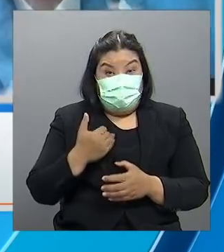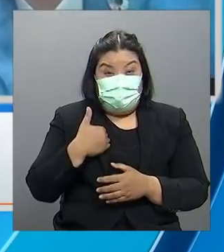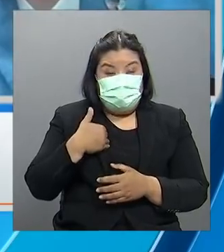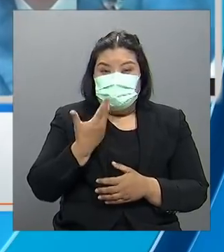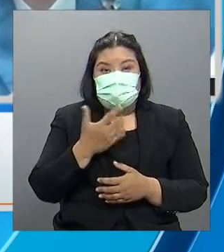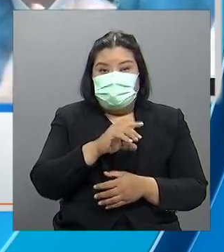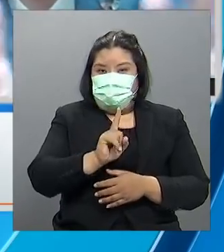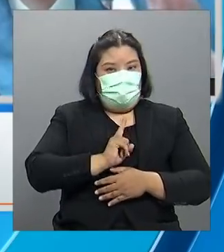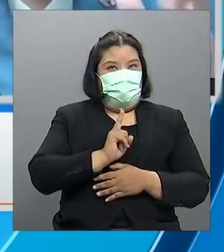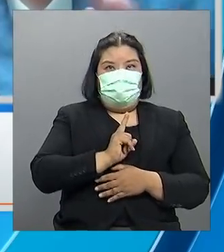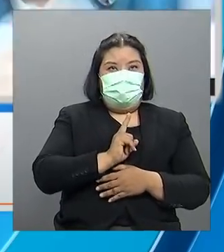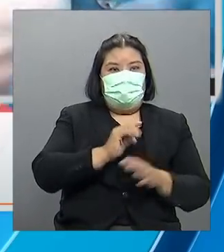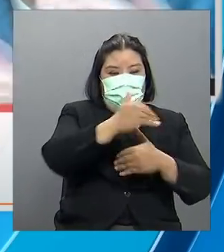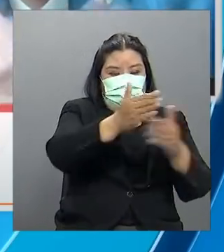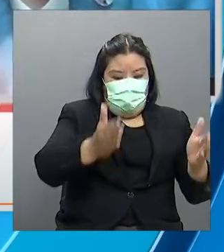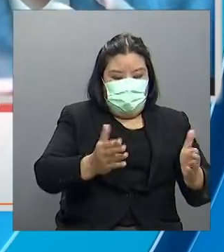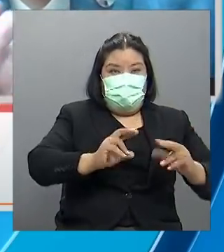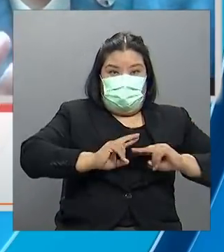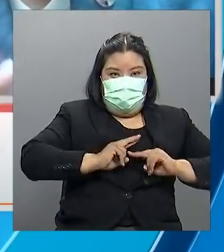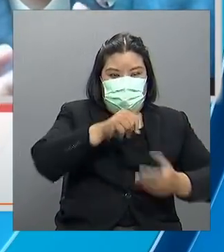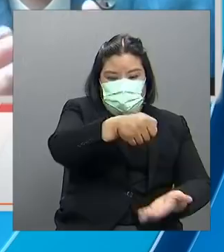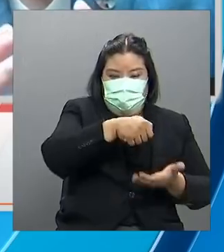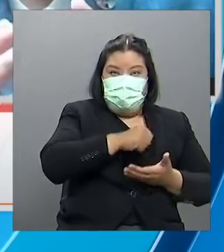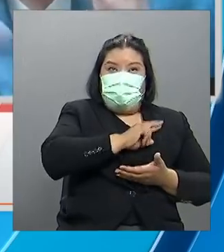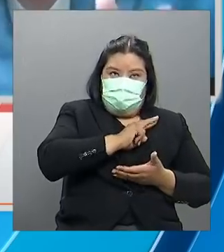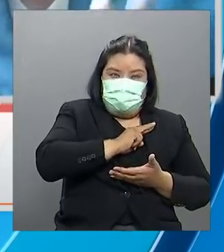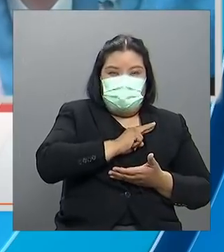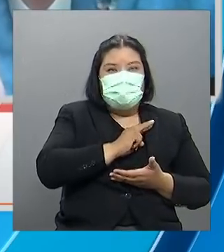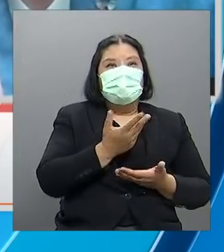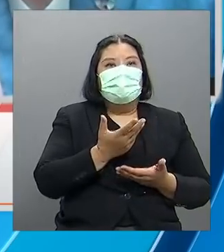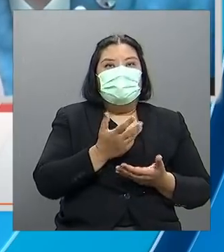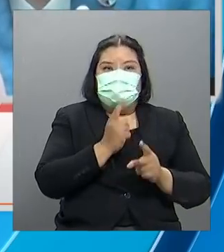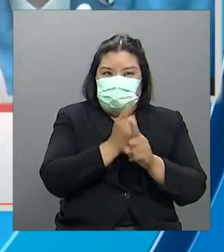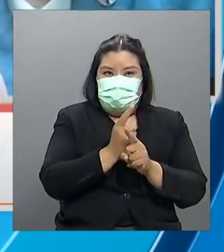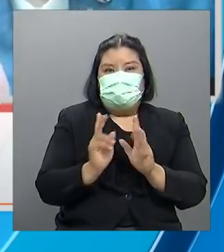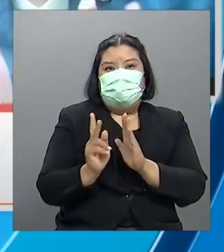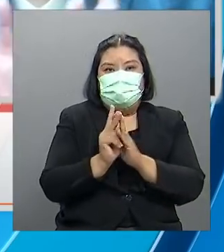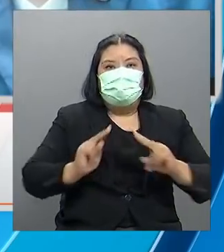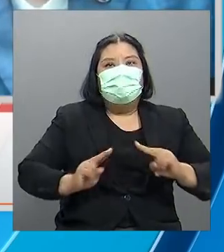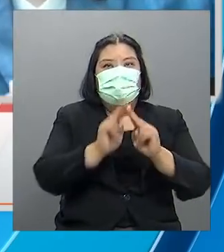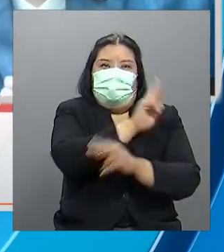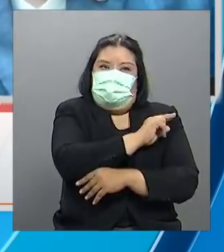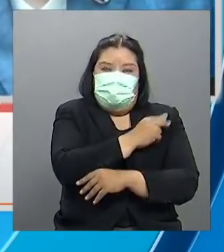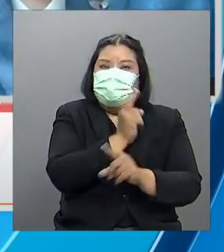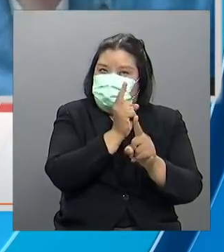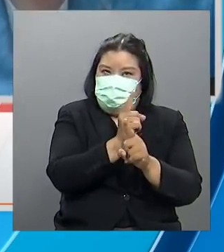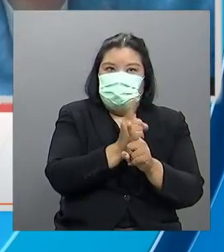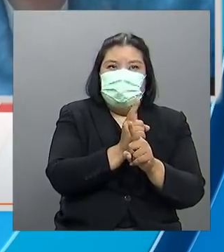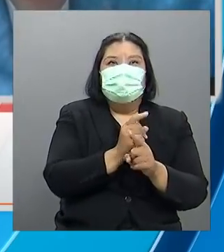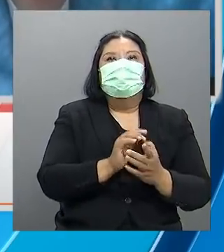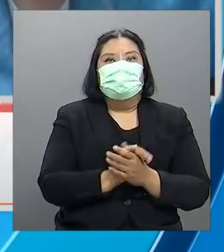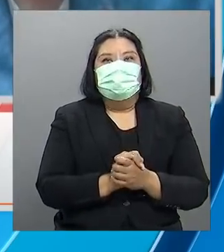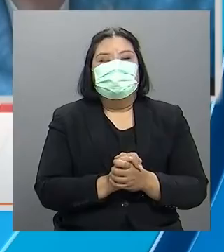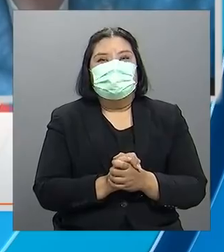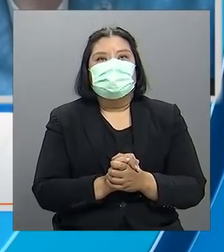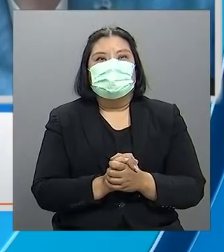องอยู่ในห้องของคุณเองคนเดียวใช้ทำปฏิบัติตามแนะนำที่กระทรวงสาธารณสุขประกาศออกมาแล้วนะครับในลักษณะแต่ว่าข้อดีก็คือจะ